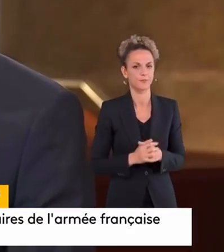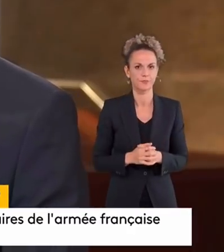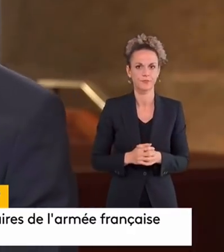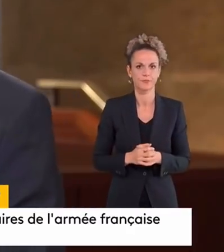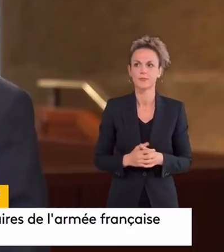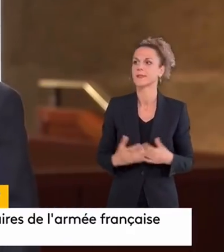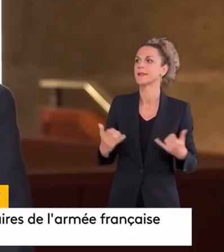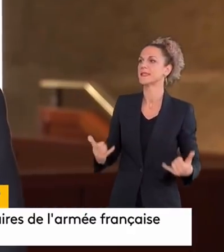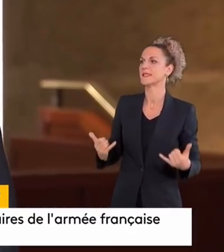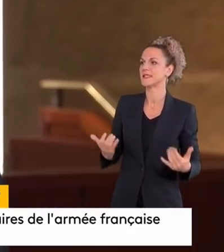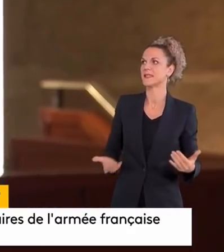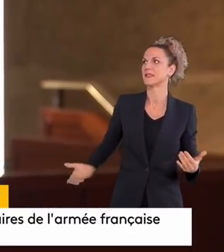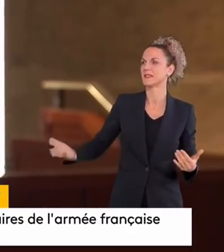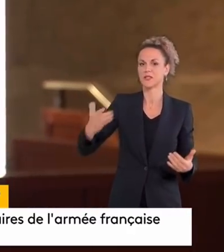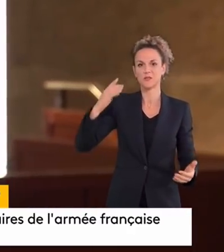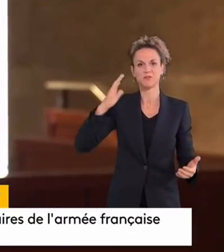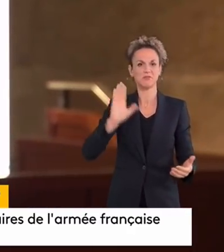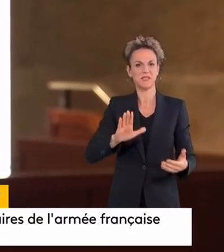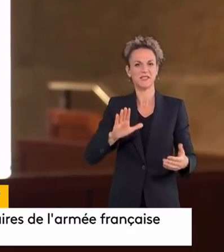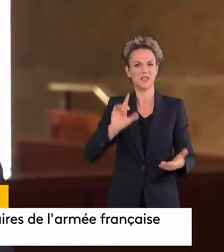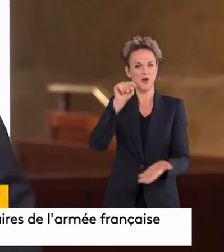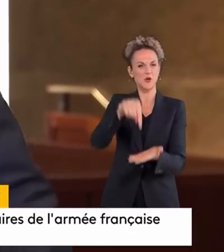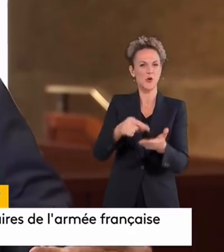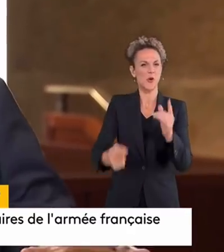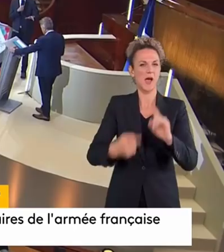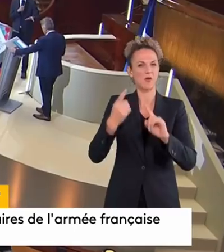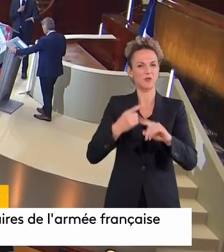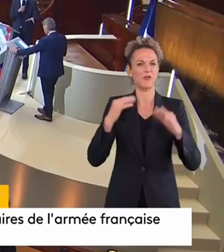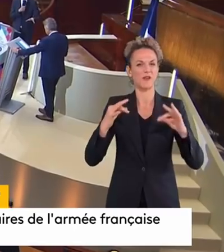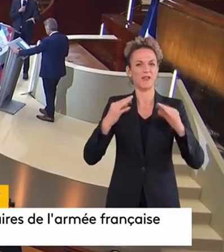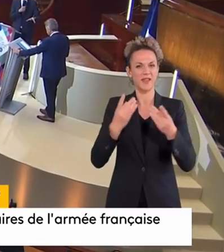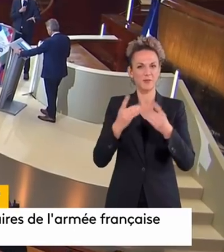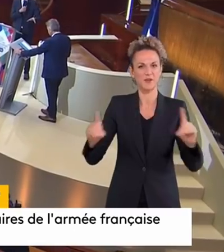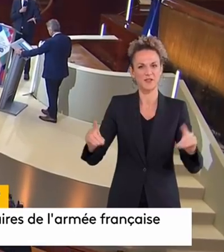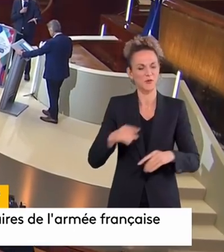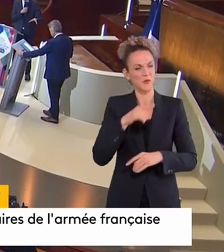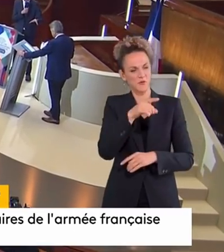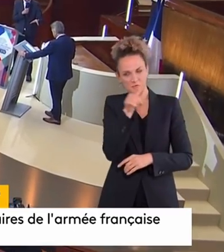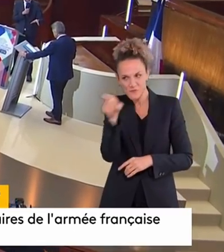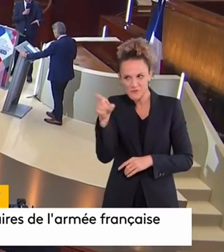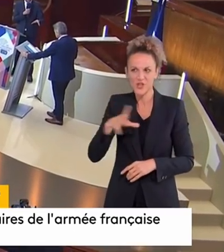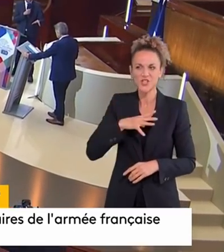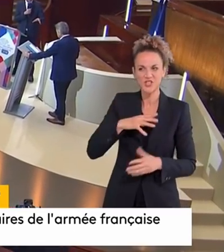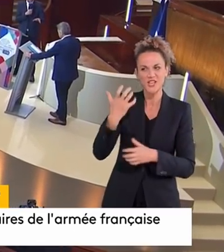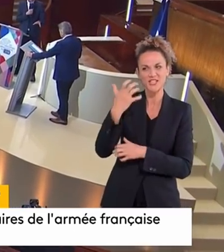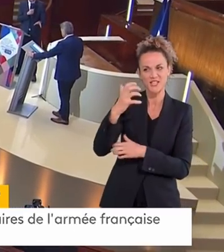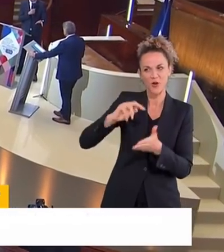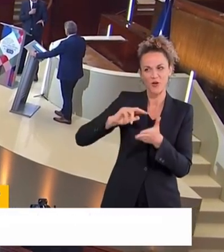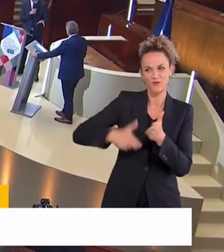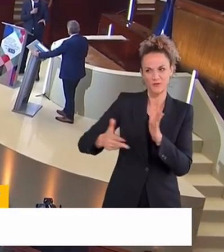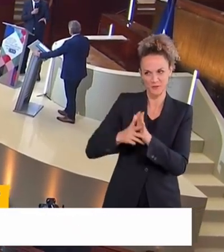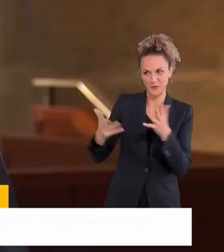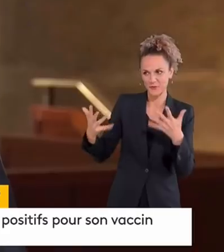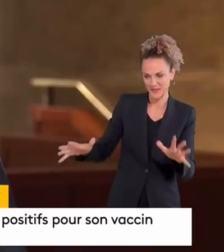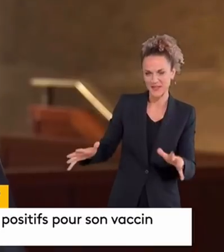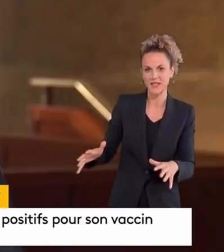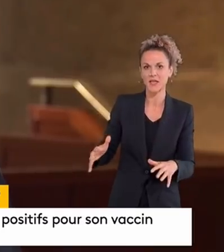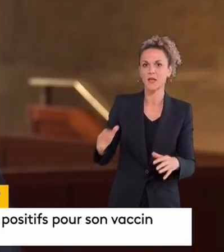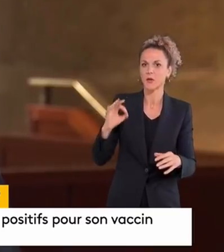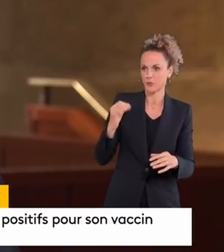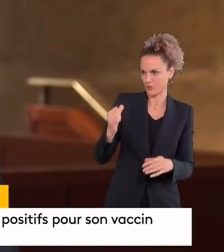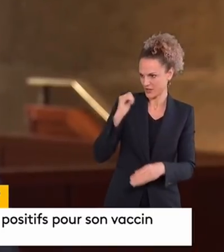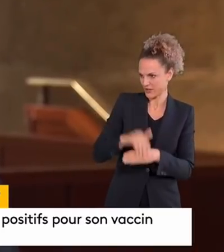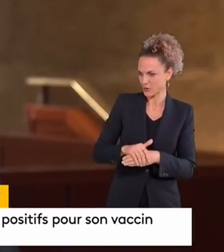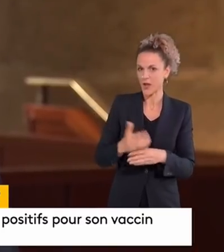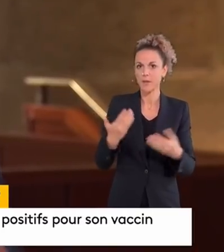des temples de la démocratie, on peut le dire. Alors vous, vous les avez, vos 500 parrainages, c'est officiel depuis hier soir. Mais Marine Le Pen suspend sa campagne de